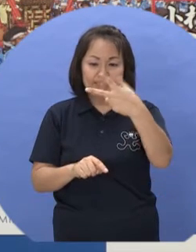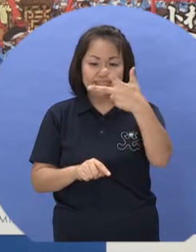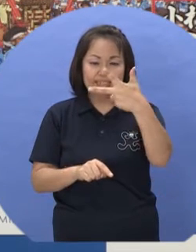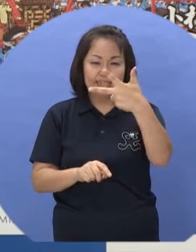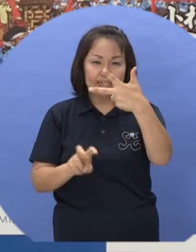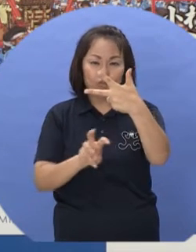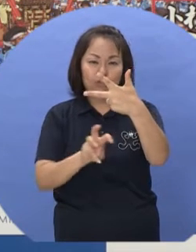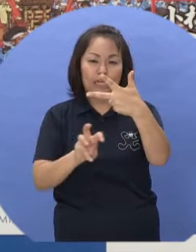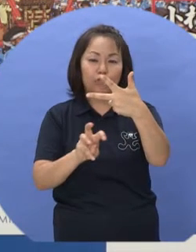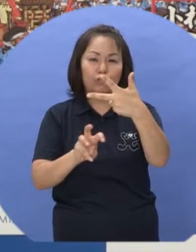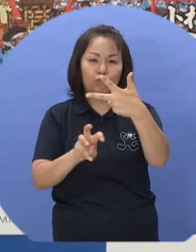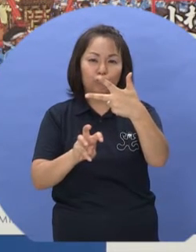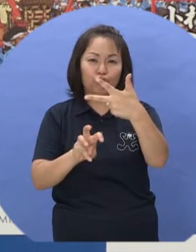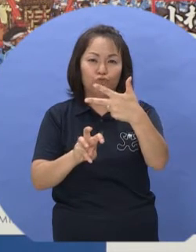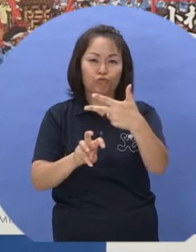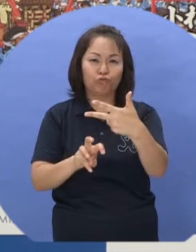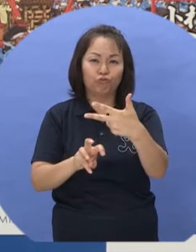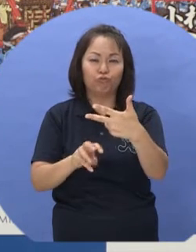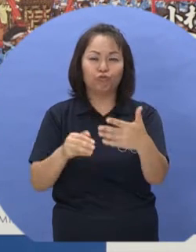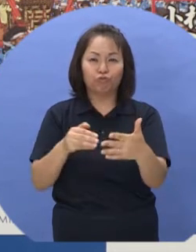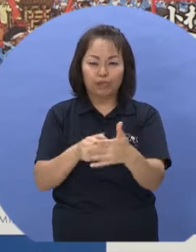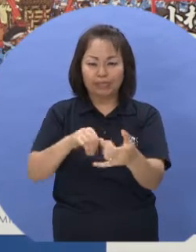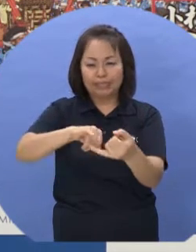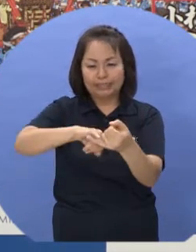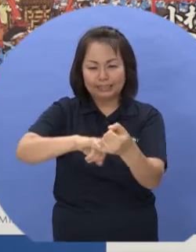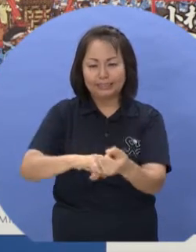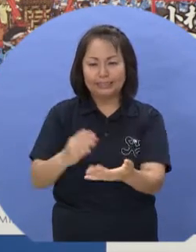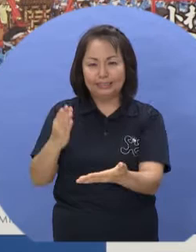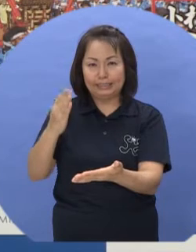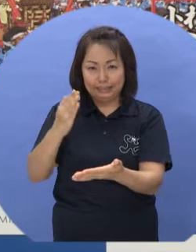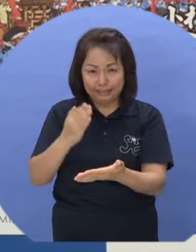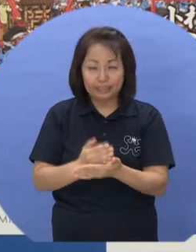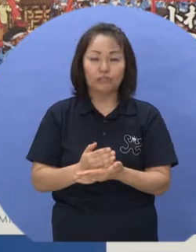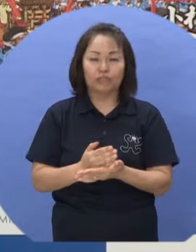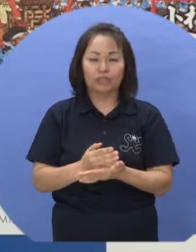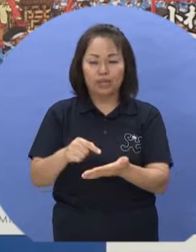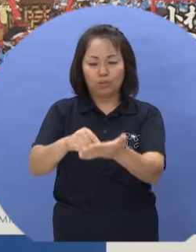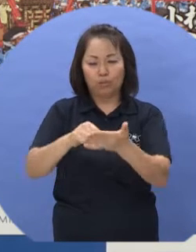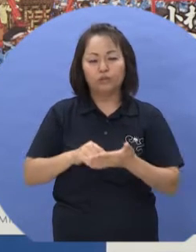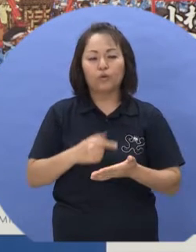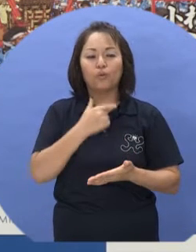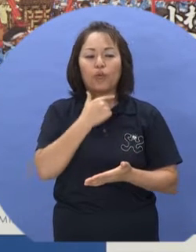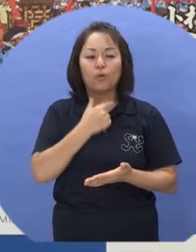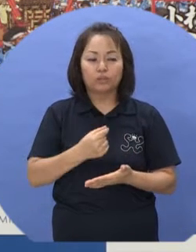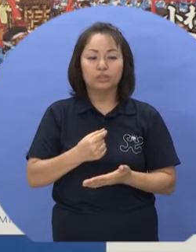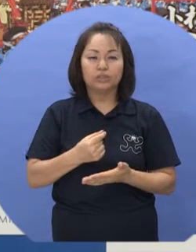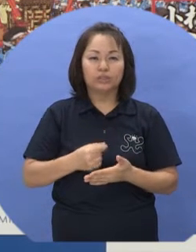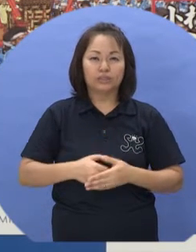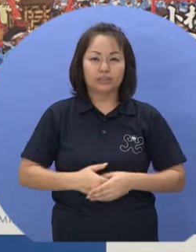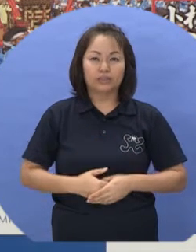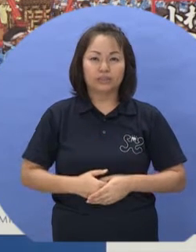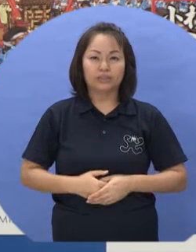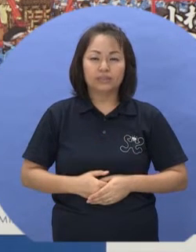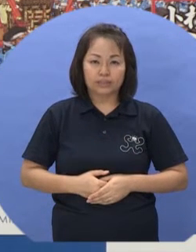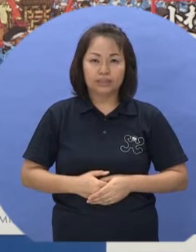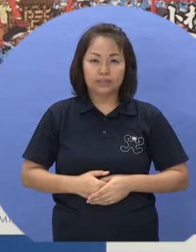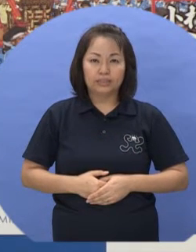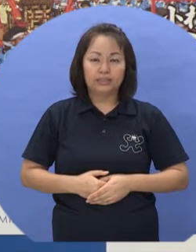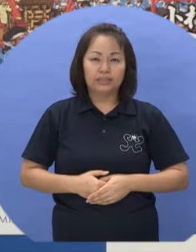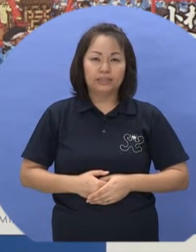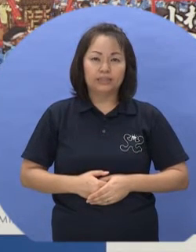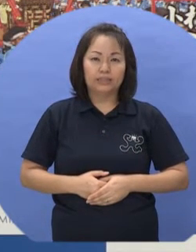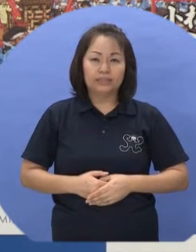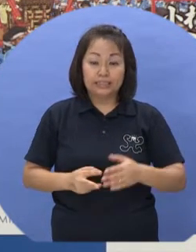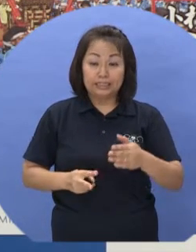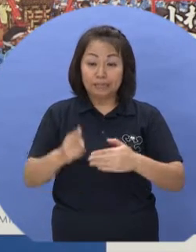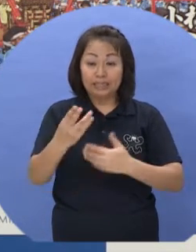で申し込んでいただきたいということになっております。7月30日